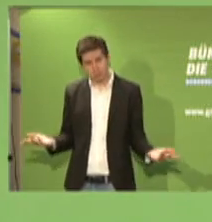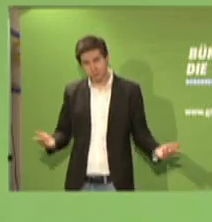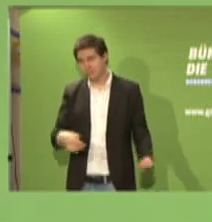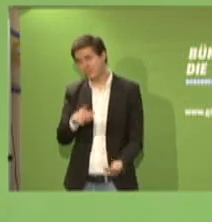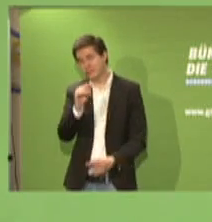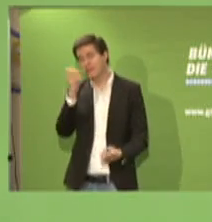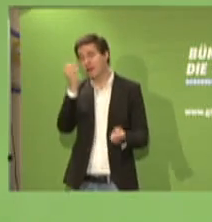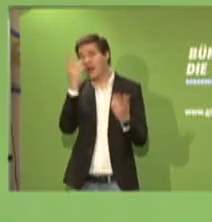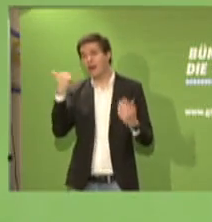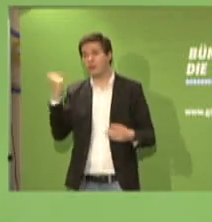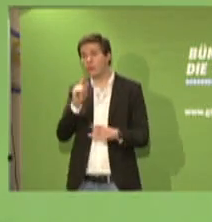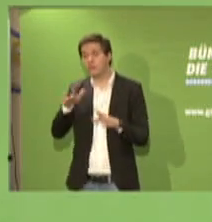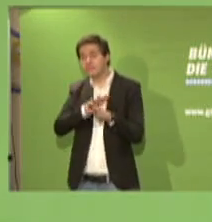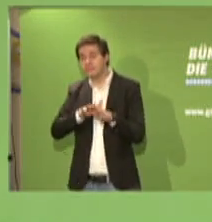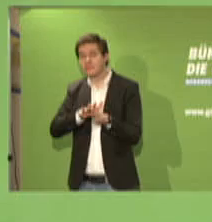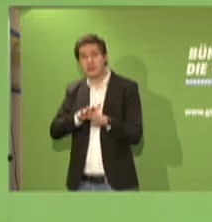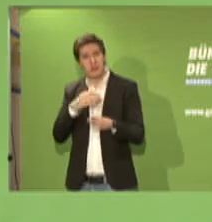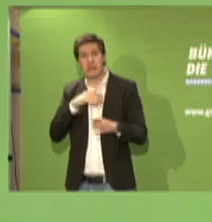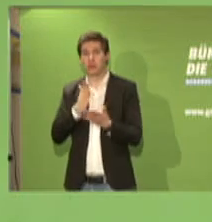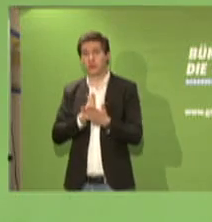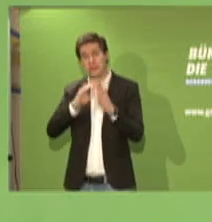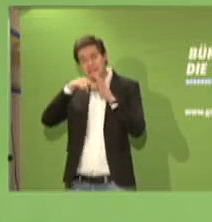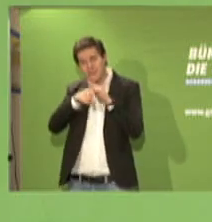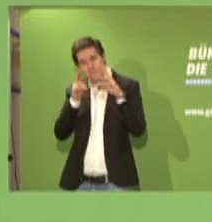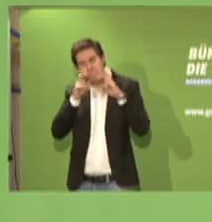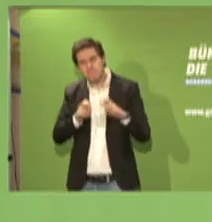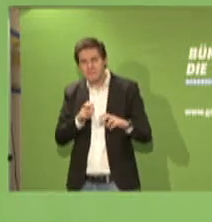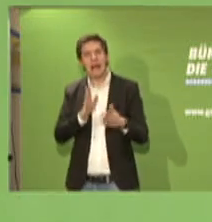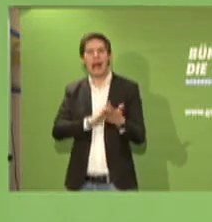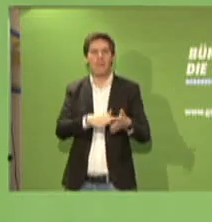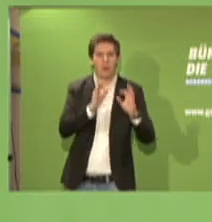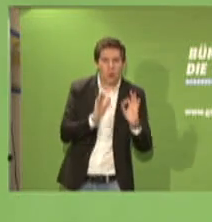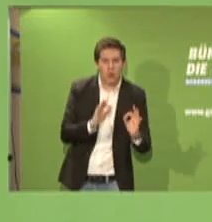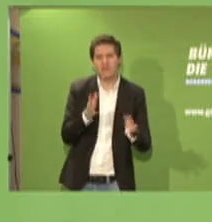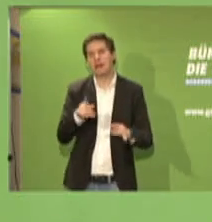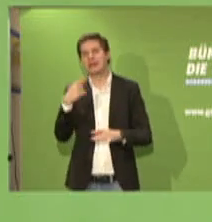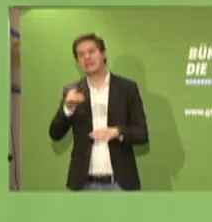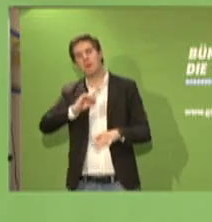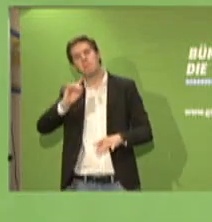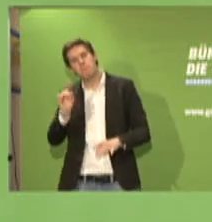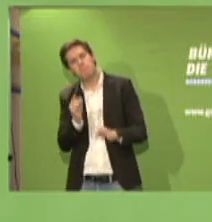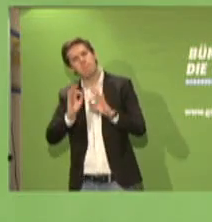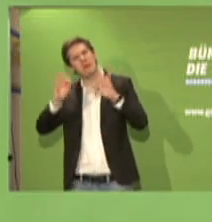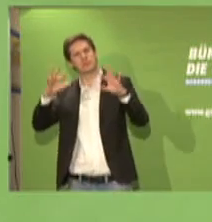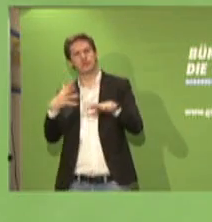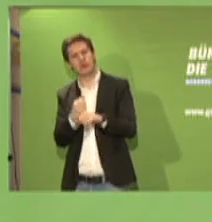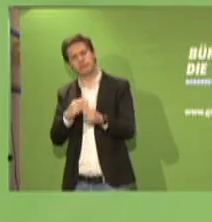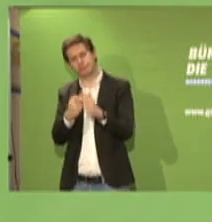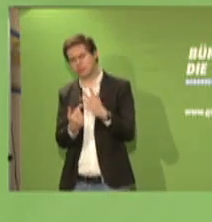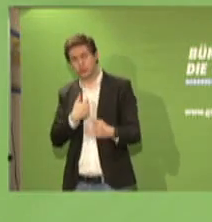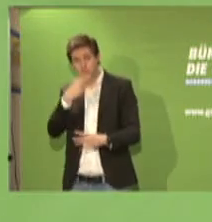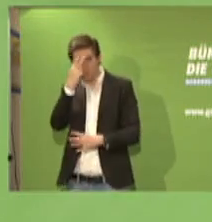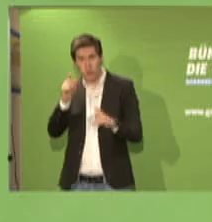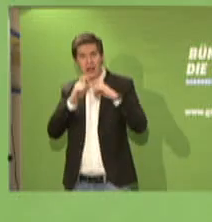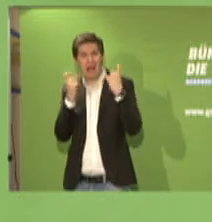vielen Ebenen eine Analyse dessen, was wir gut hingekriegt haben, was wir auch noch im nächsten Wahlkampf besser machen können in den Gremien. Und